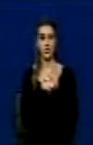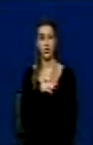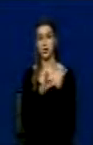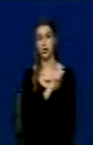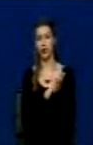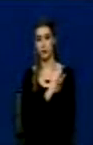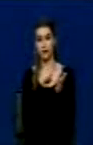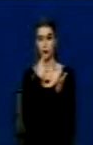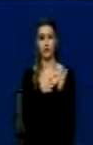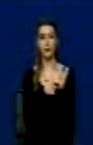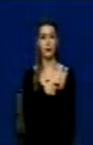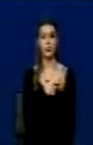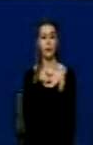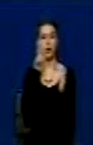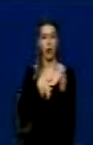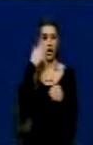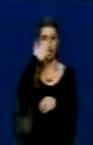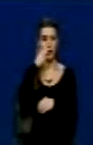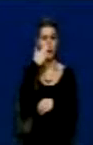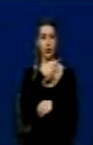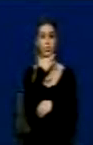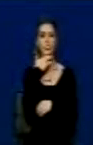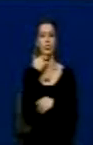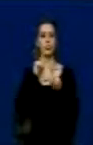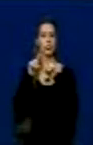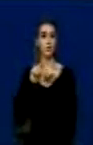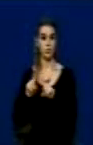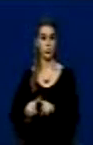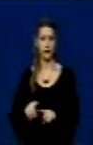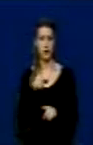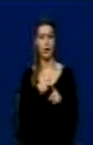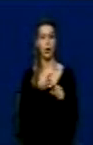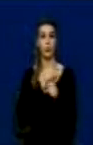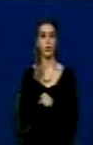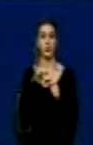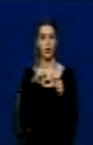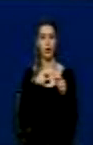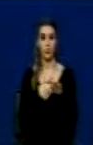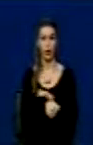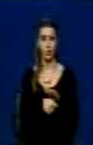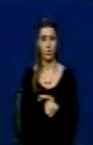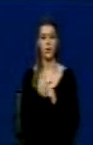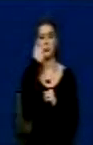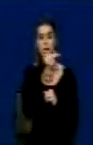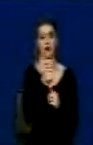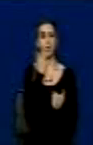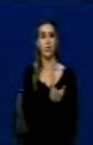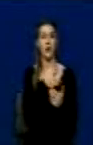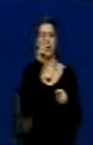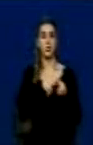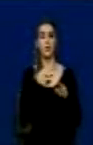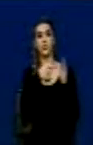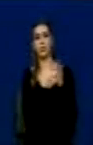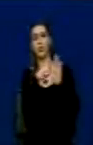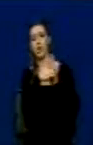se ka të arritura shumë të mëdha në luftën kundër korrupsionit, sepse është miratuar ky